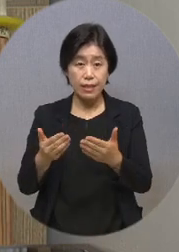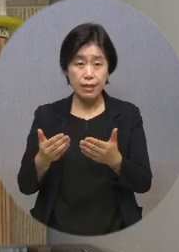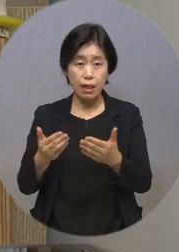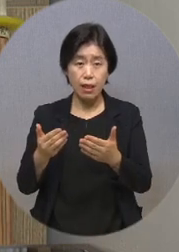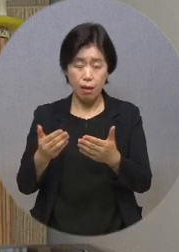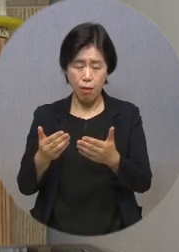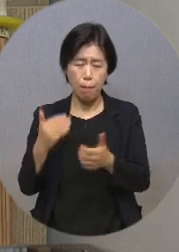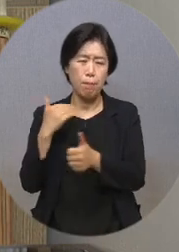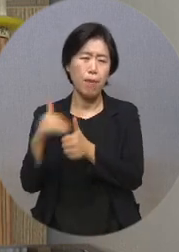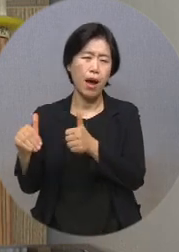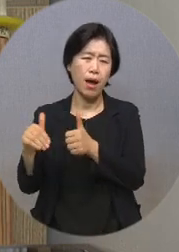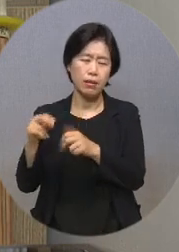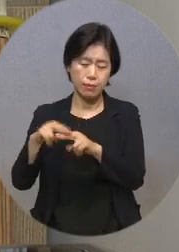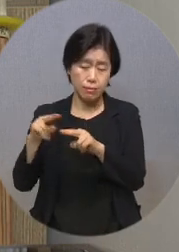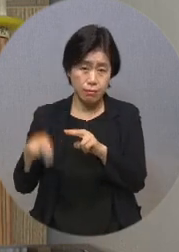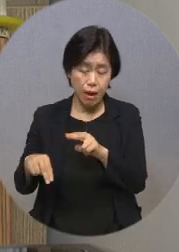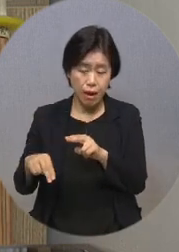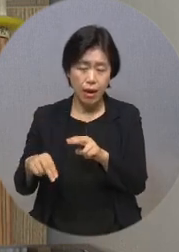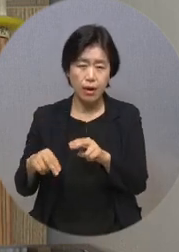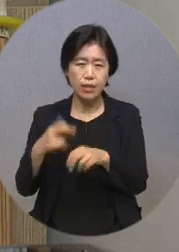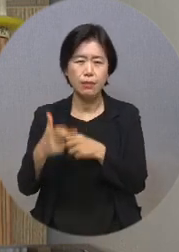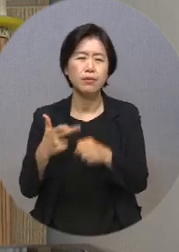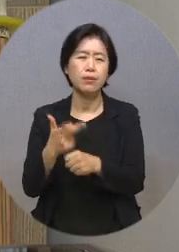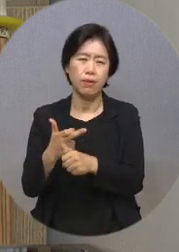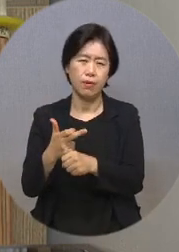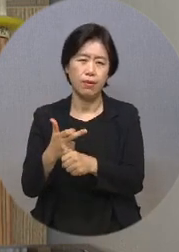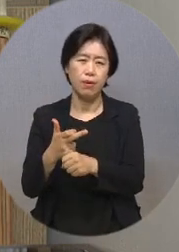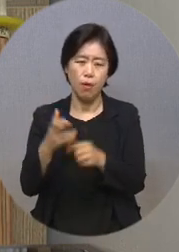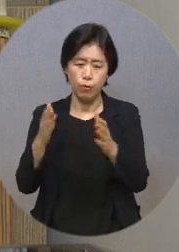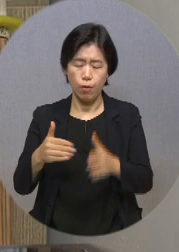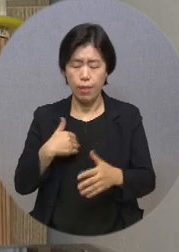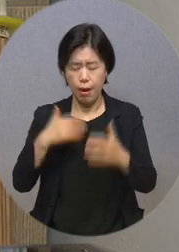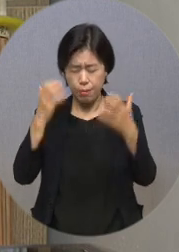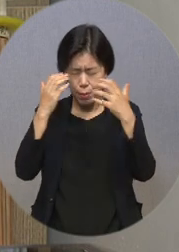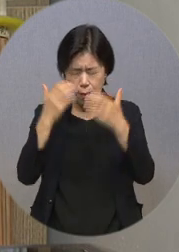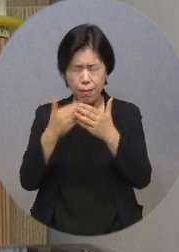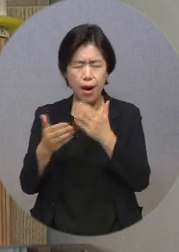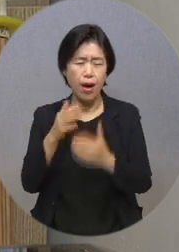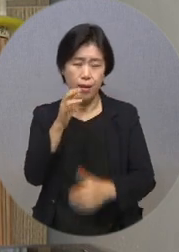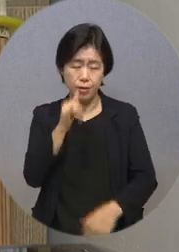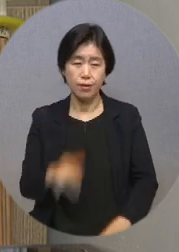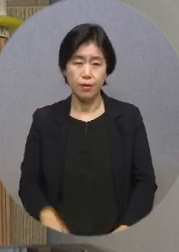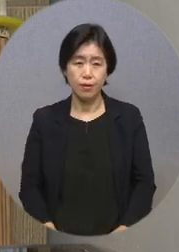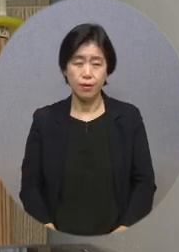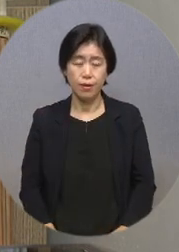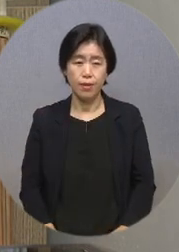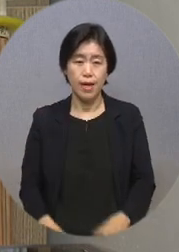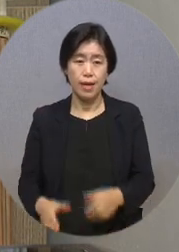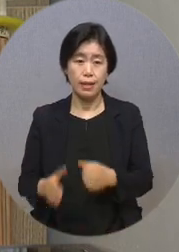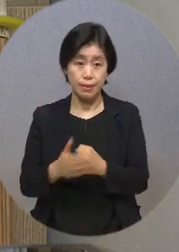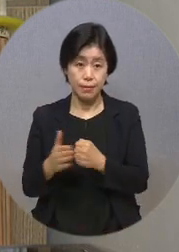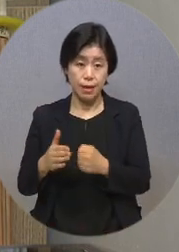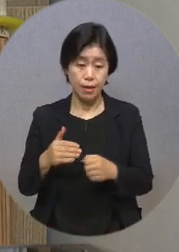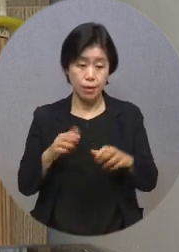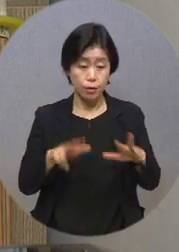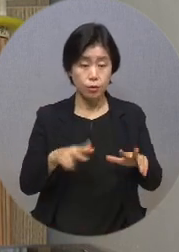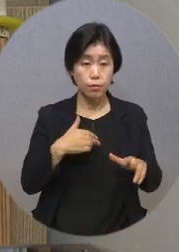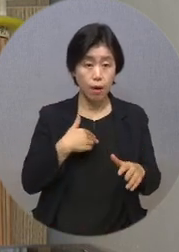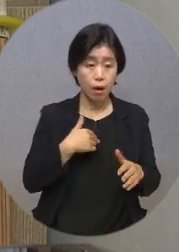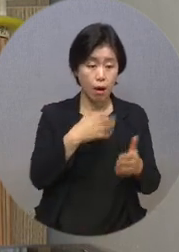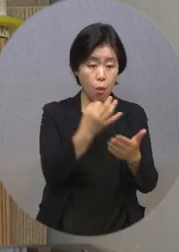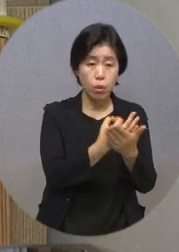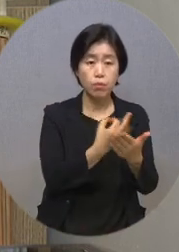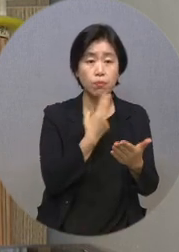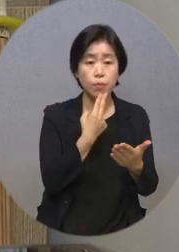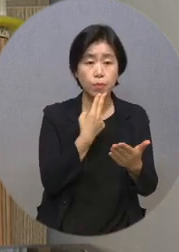나온 그 복지 사각지대에 대한 그런 아픔들이 제가 무부수 비상근 회장이지만 월급 받는 우리 직원들보다 더